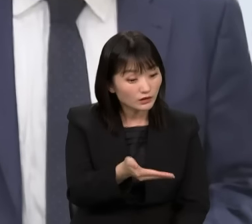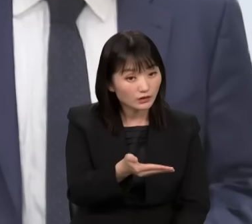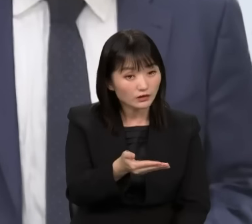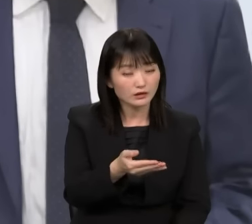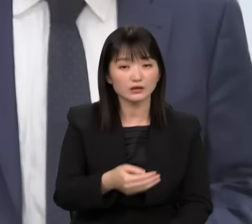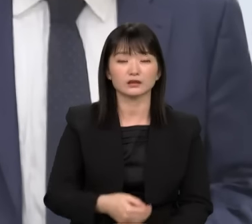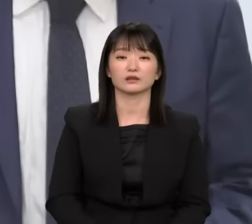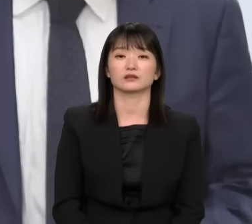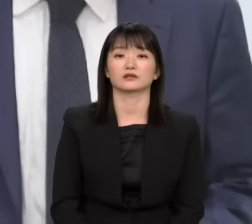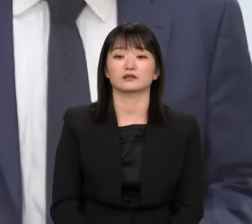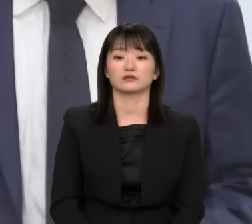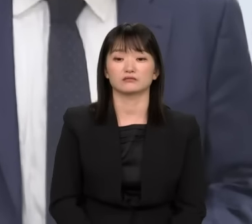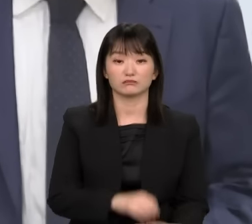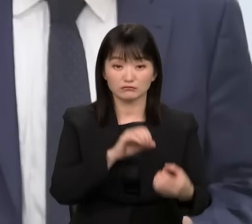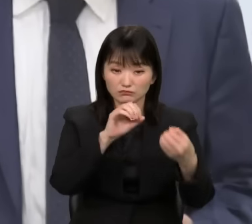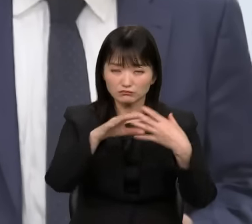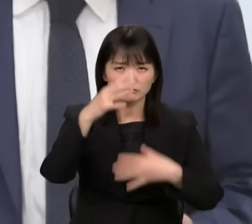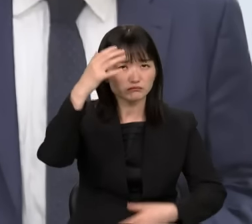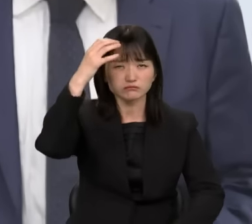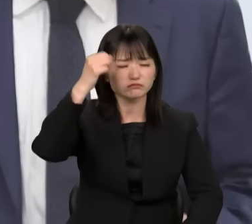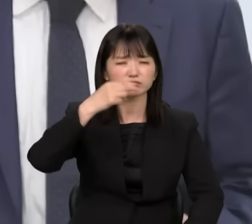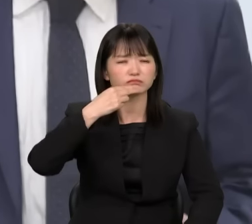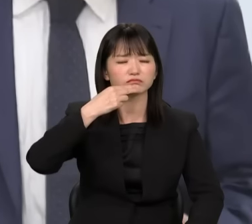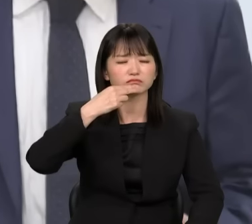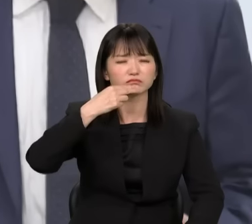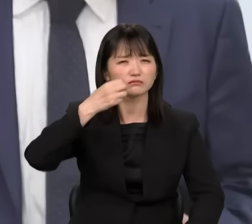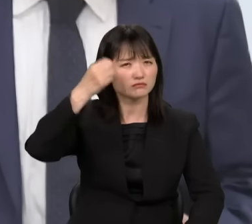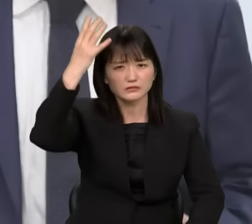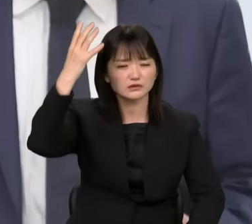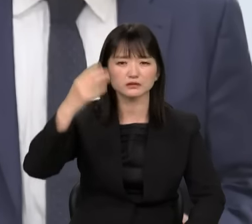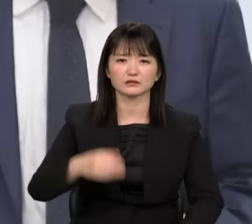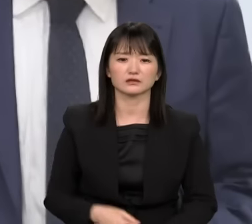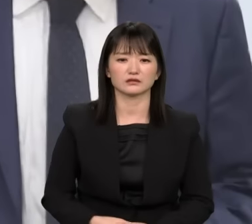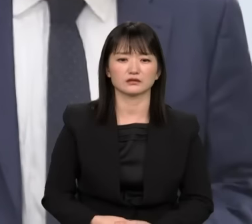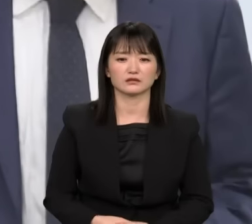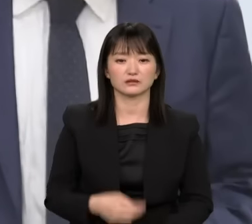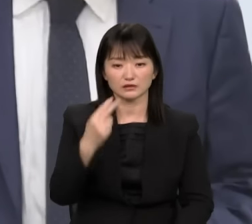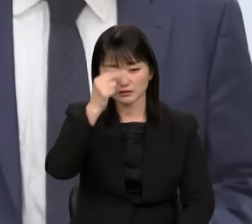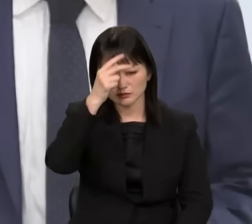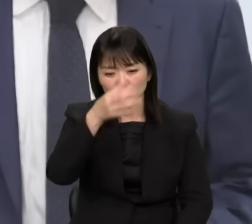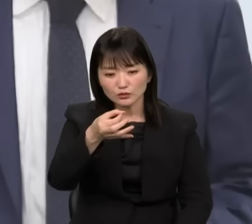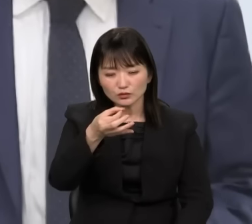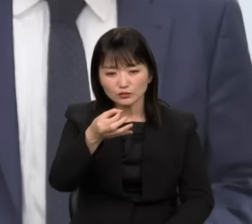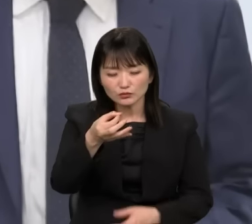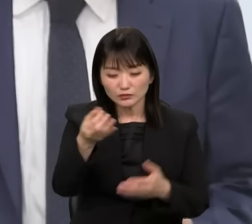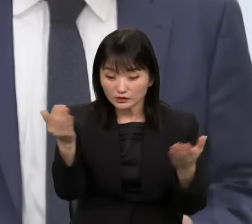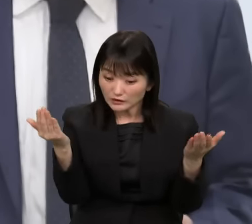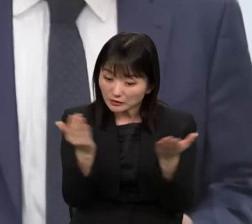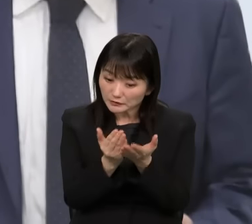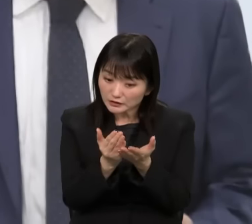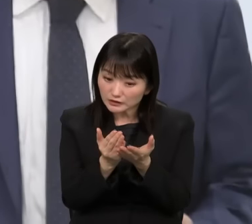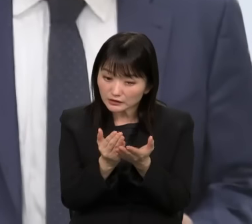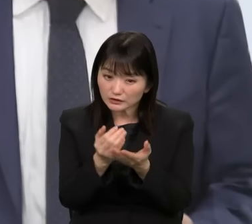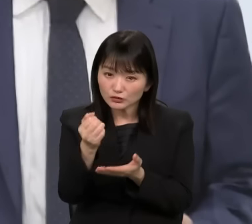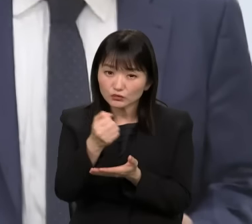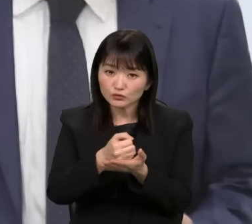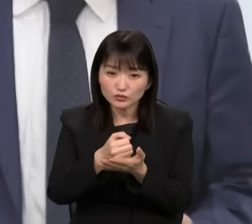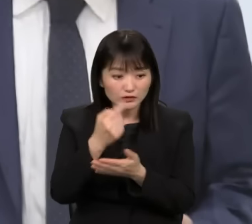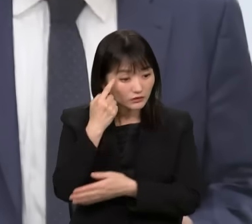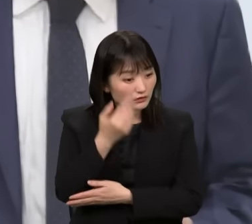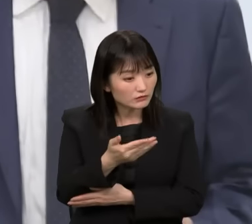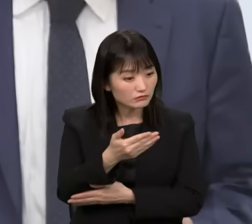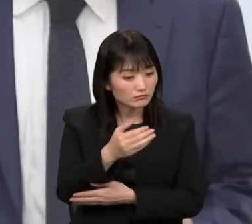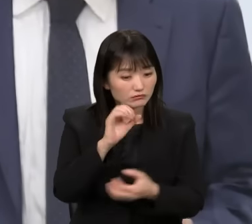물었습니다 그러자 이씨는 기억이 없다고 답합니다 검찰이 금액이 일치하는 건 우연일 인가라고 묻자